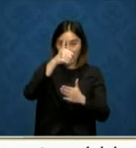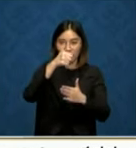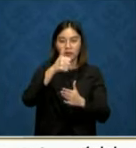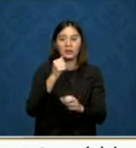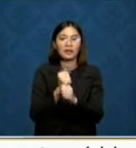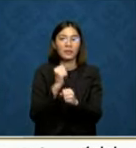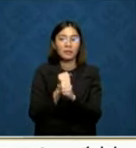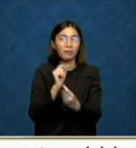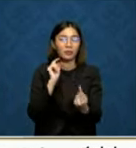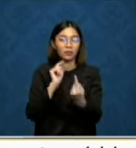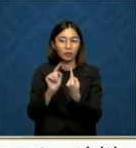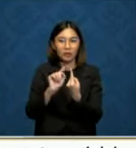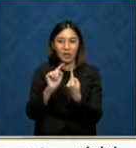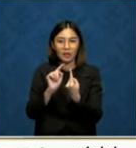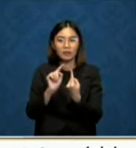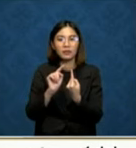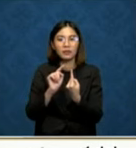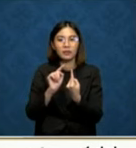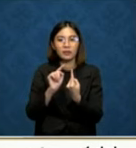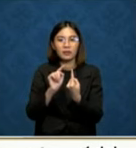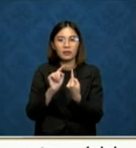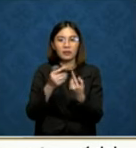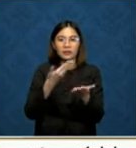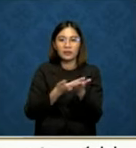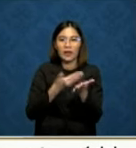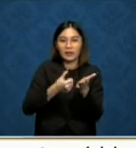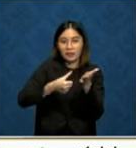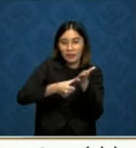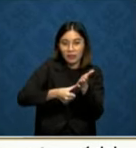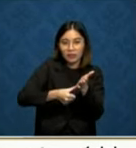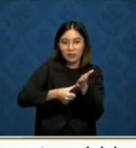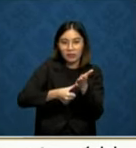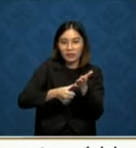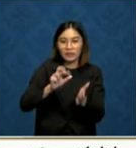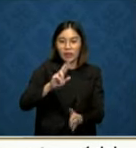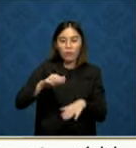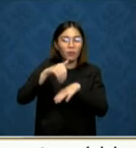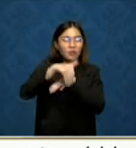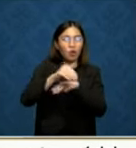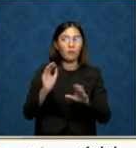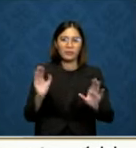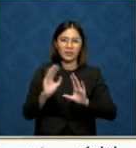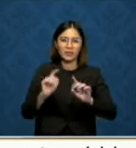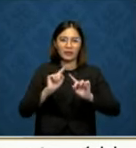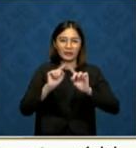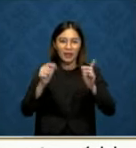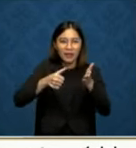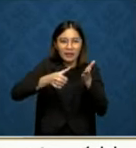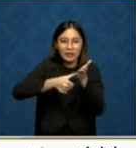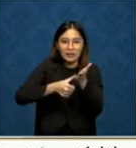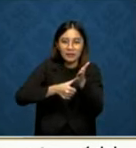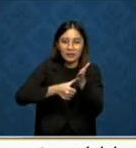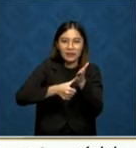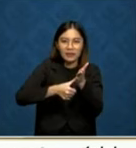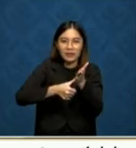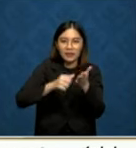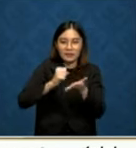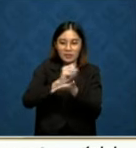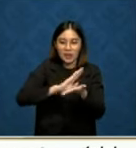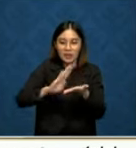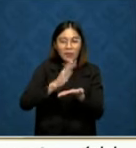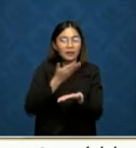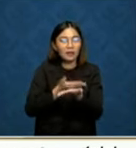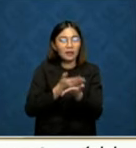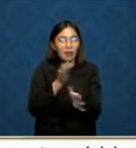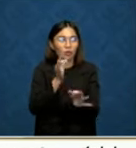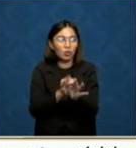ทำ ทำให้หนี่อาจจะเรีกวเป็นนี่ที่ไม่ใช่สถาบัใหาร